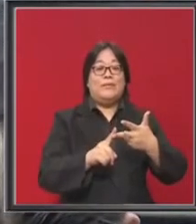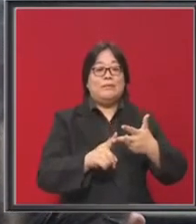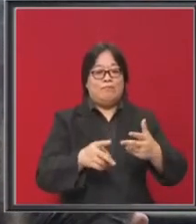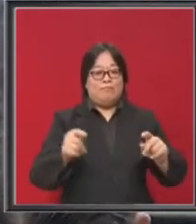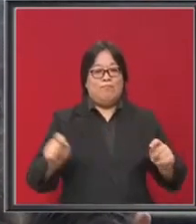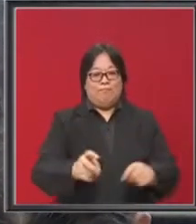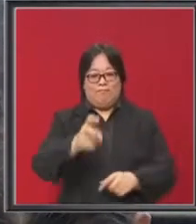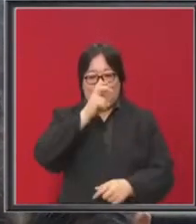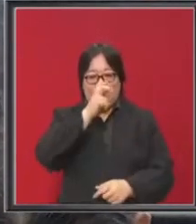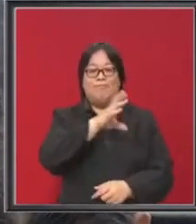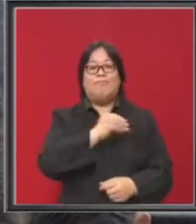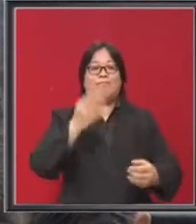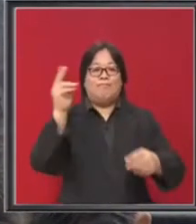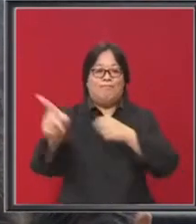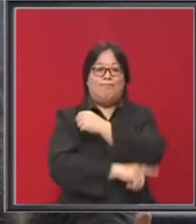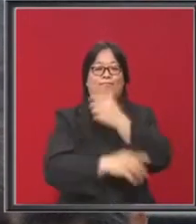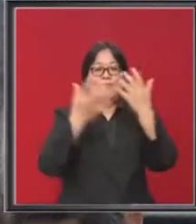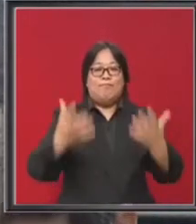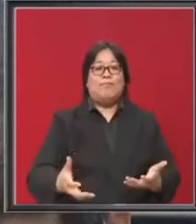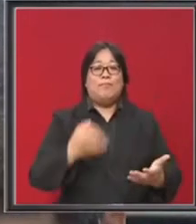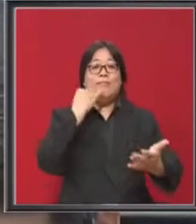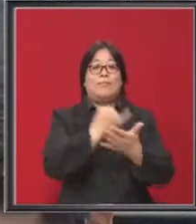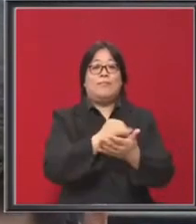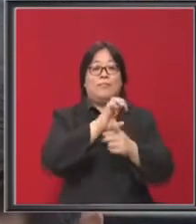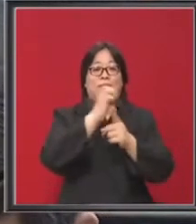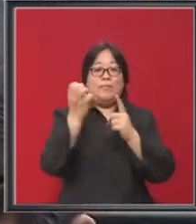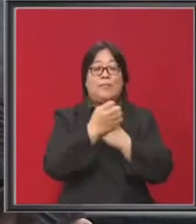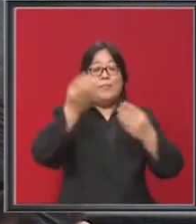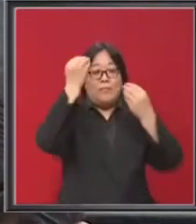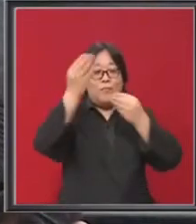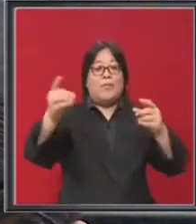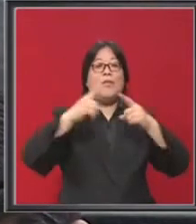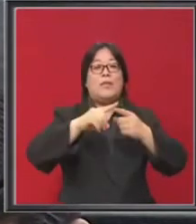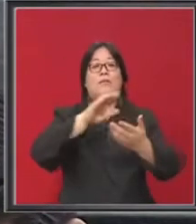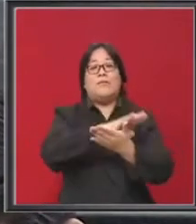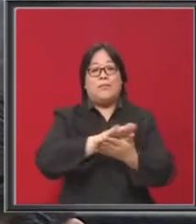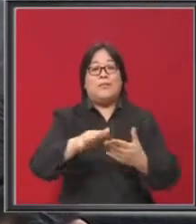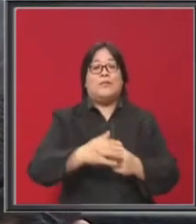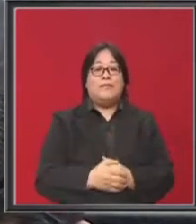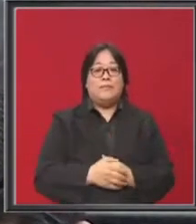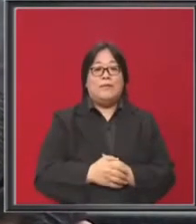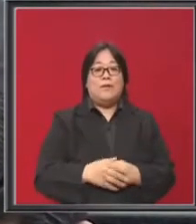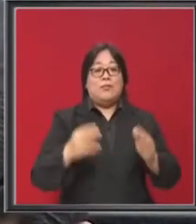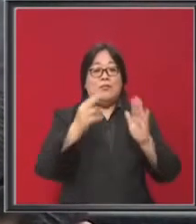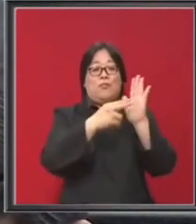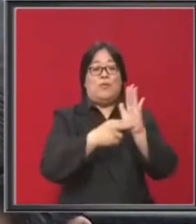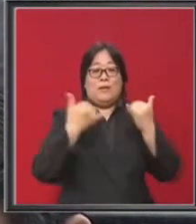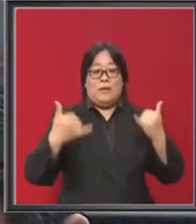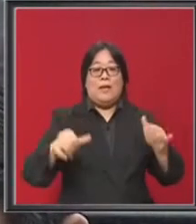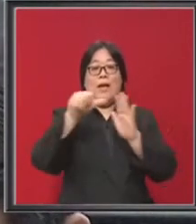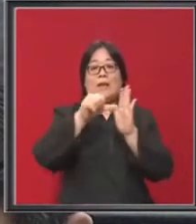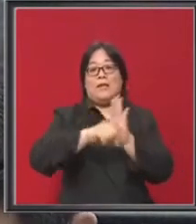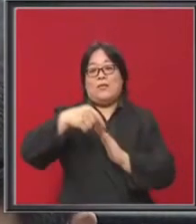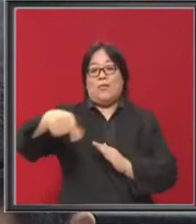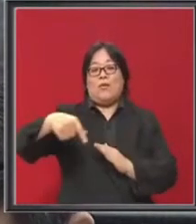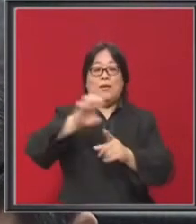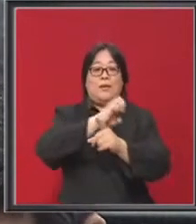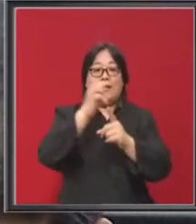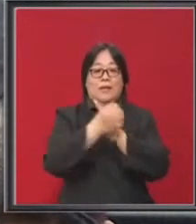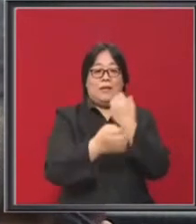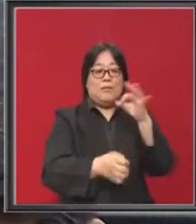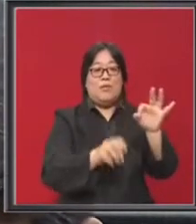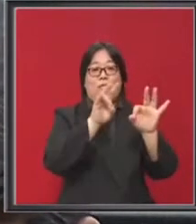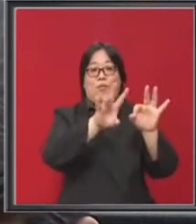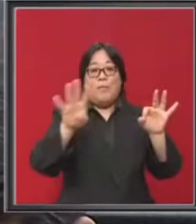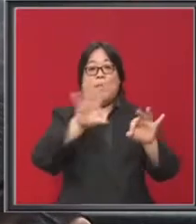tindakan tegas dan hukum Alendra jiwa penjenayah alam sekitar untuk maleman dewanya Mulyo meruntuhkan sedia Dipo akta quality Alkes